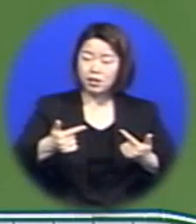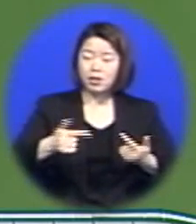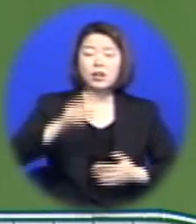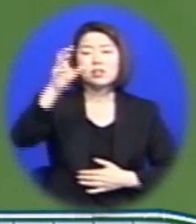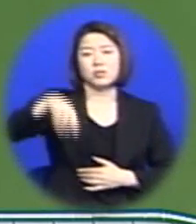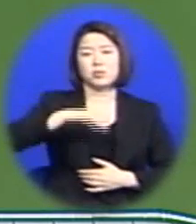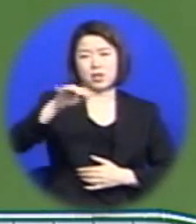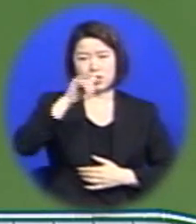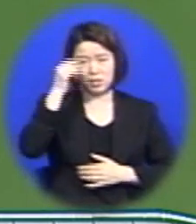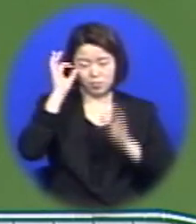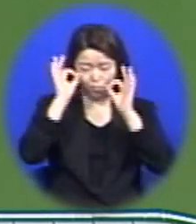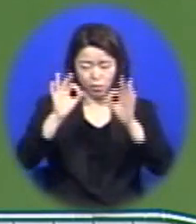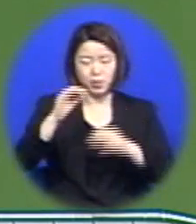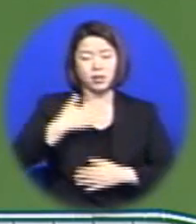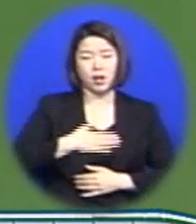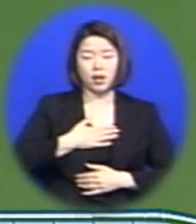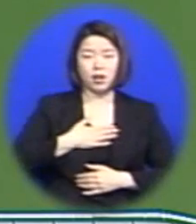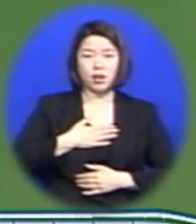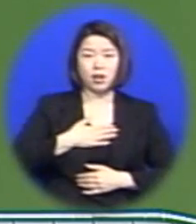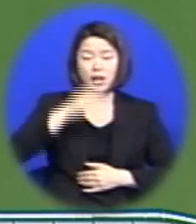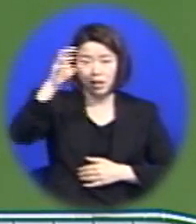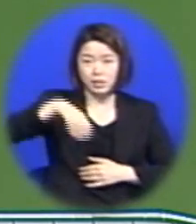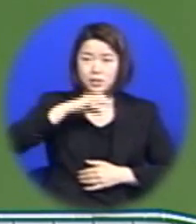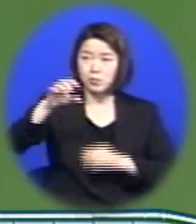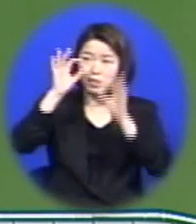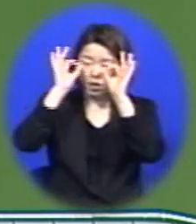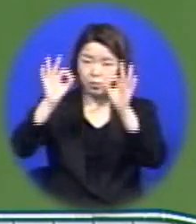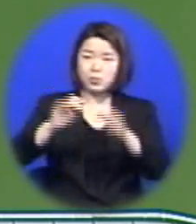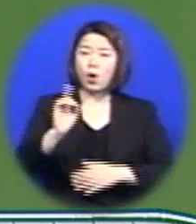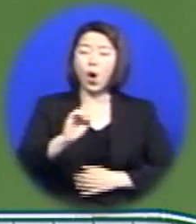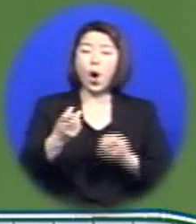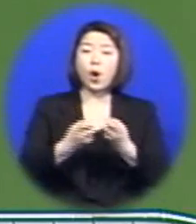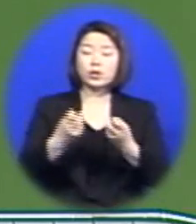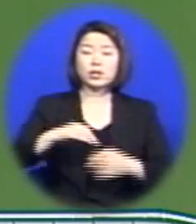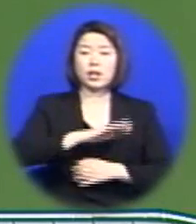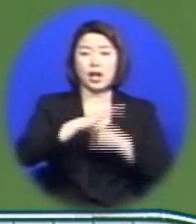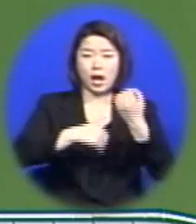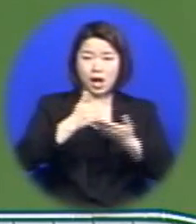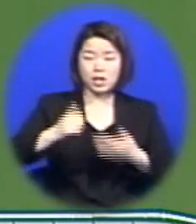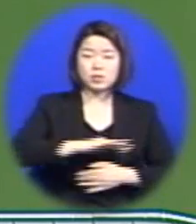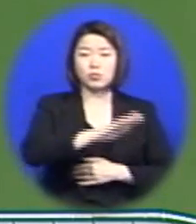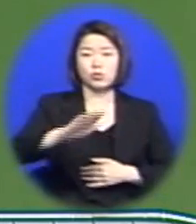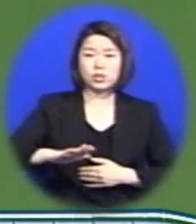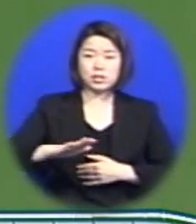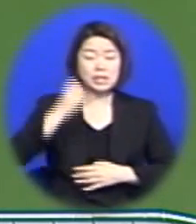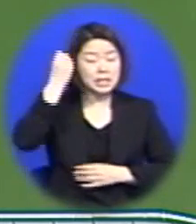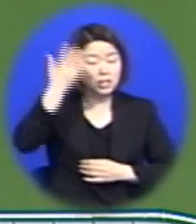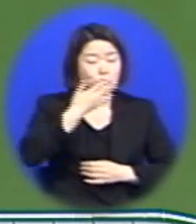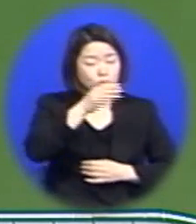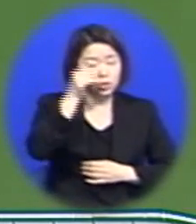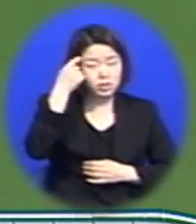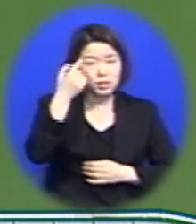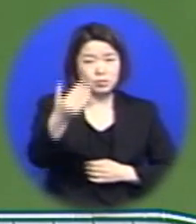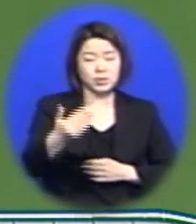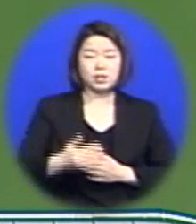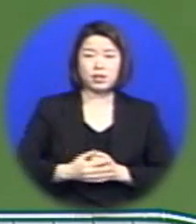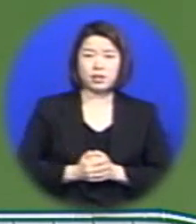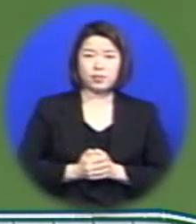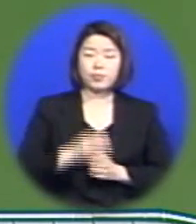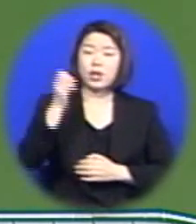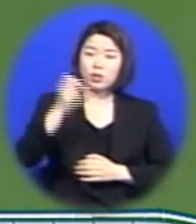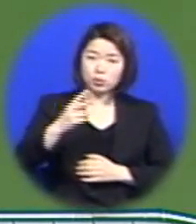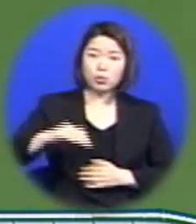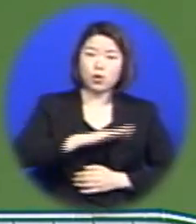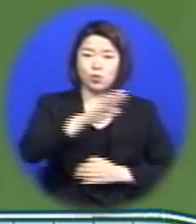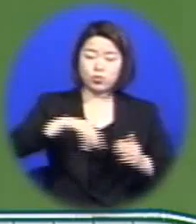있잖아요 십자가가 십자가를 보면서 어떻게 하나님이 우리를 잊으실 수 있겠습니까 또